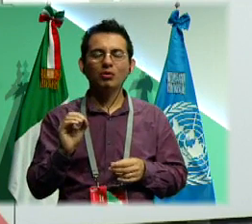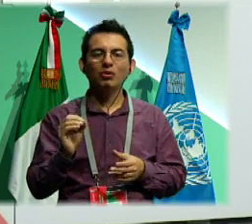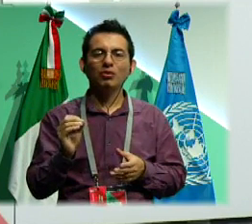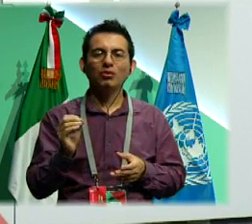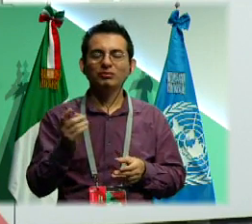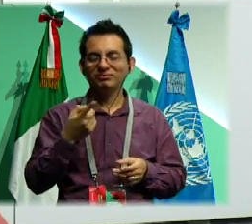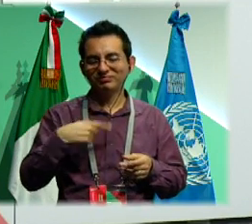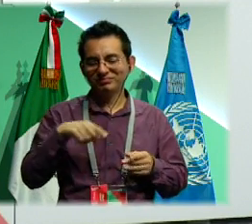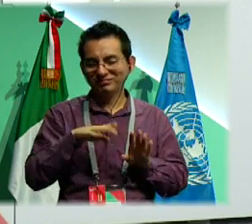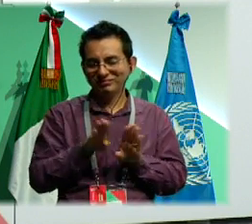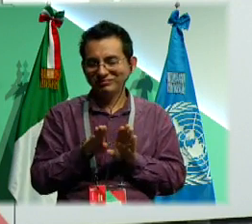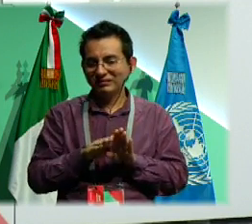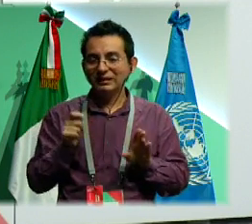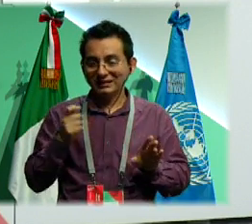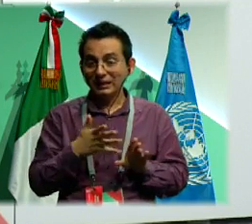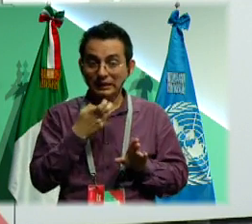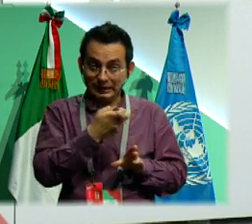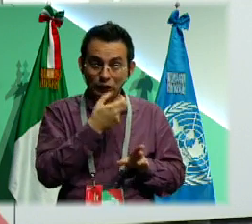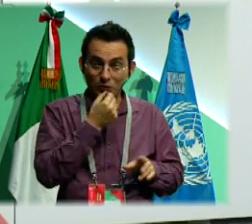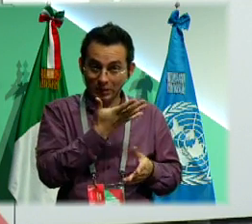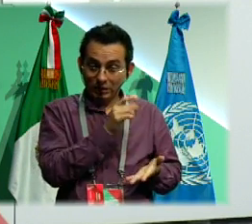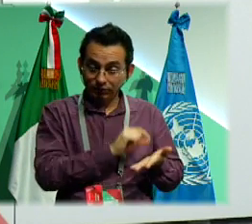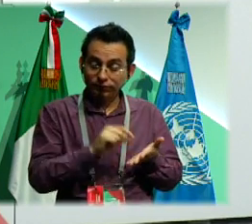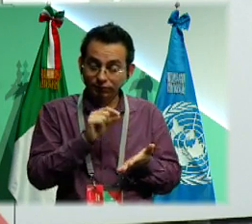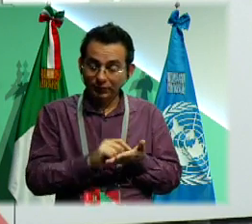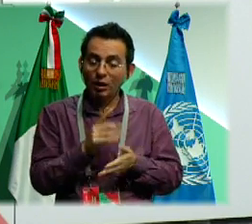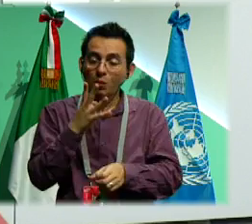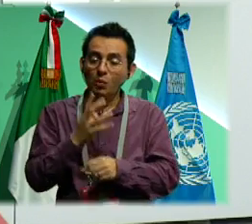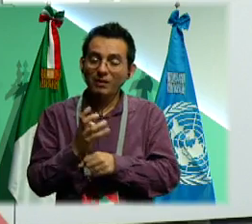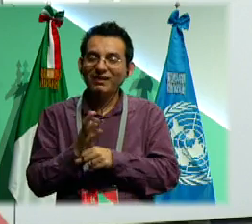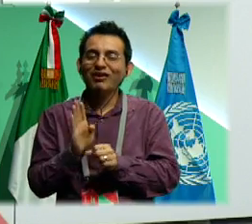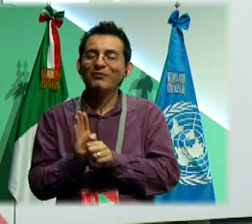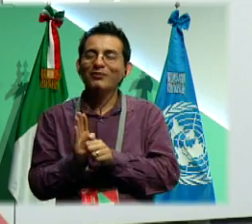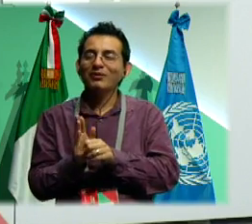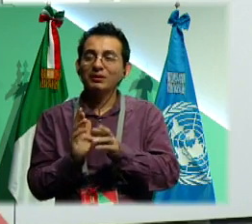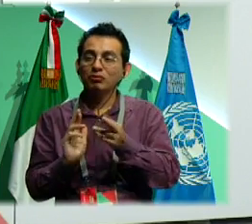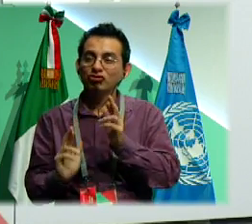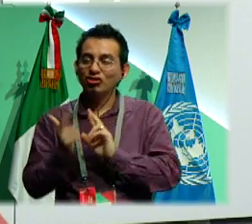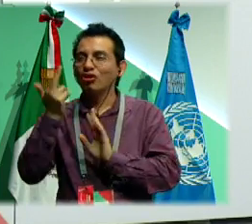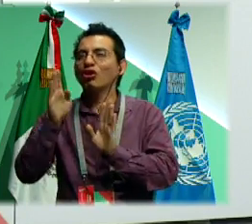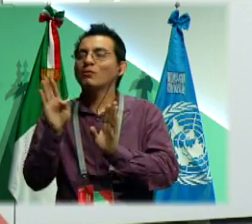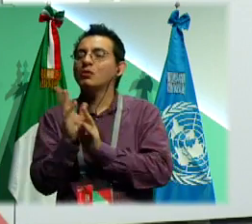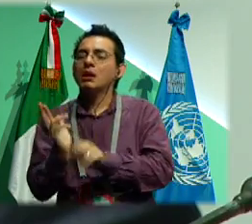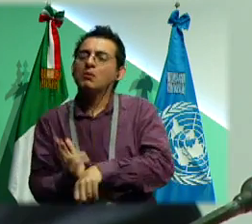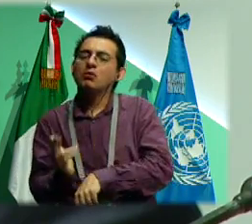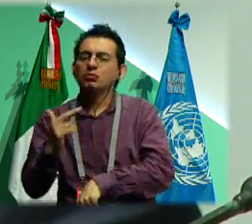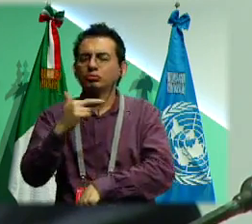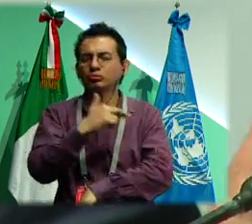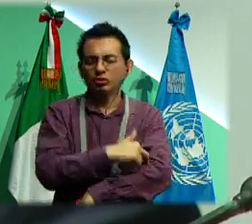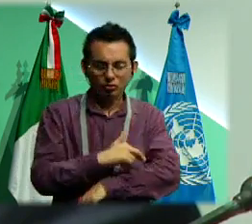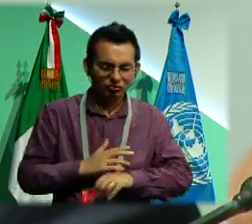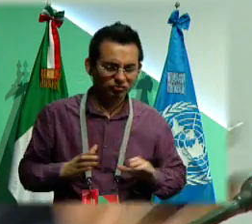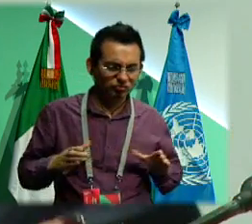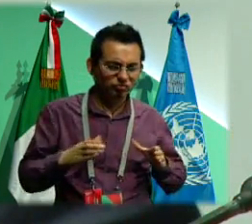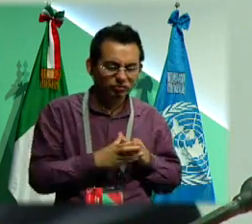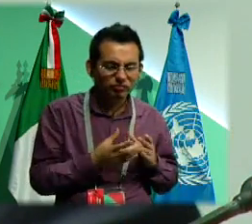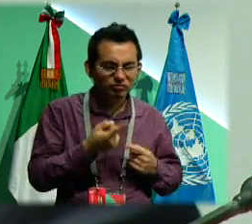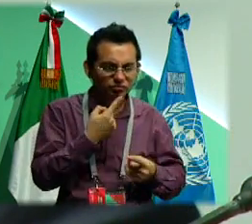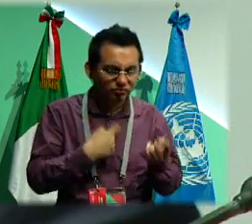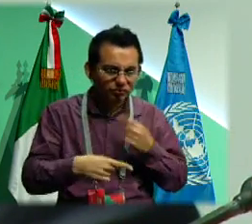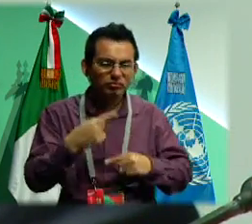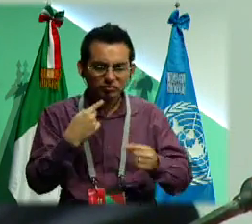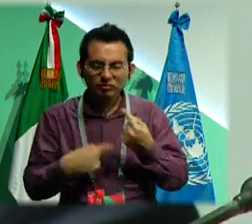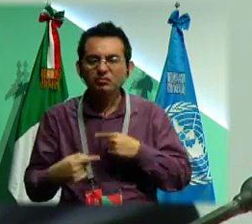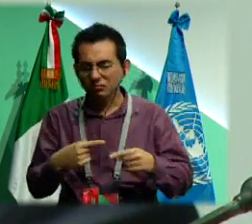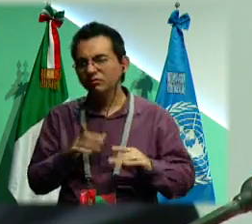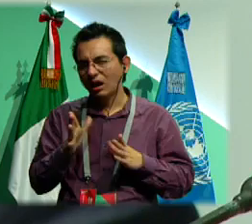personne et comment l'Internet affecte toutes les dimensions de notre vie, bien au-delà des aspects commerciaux.